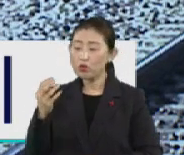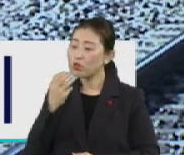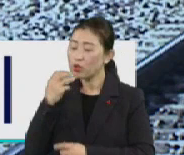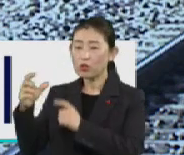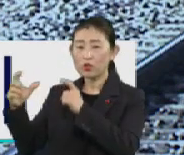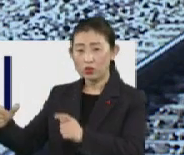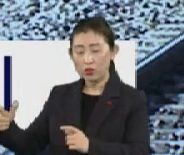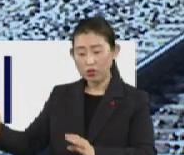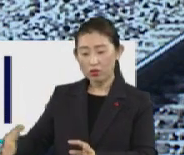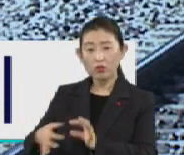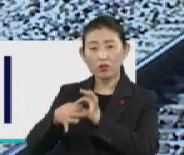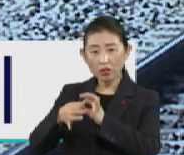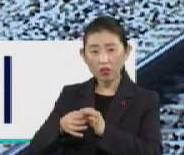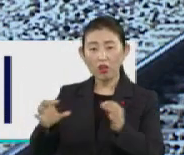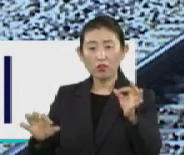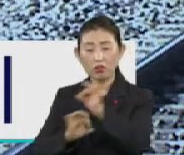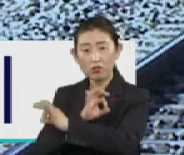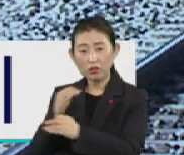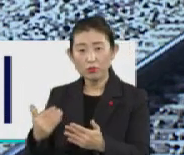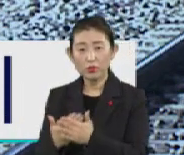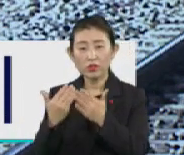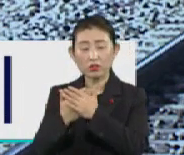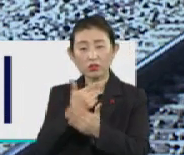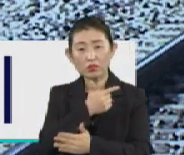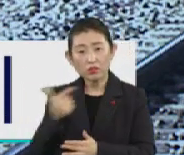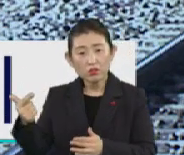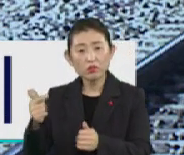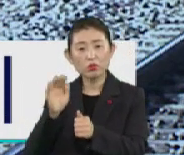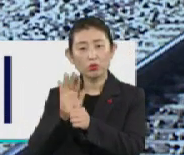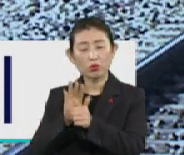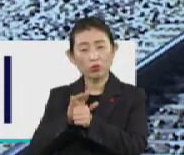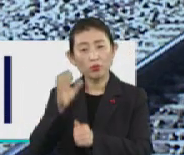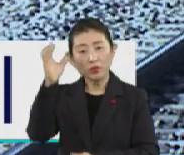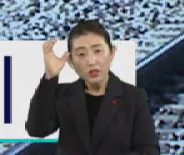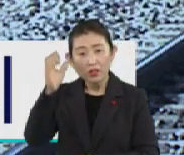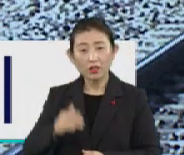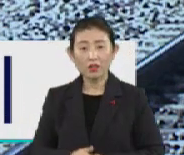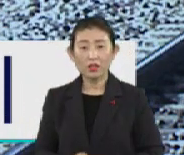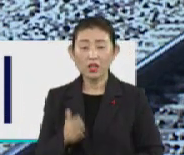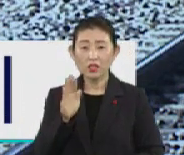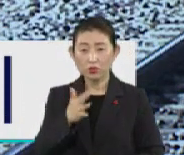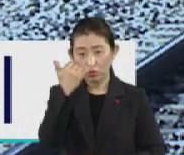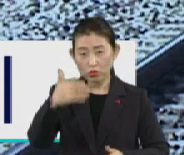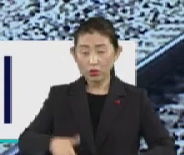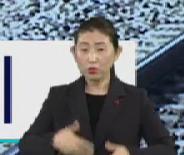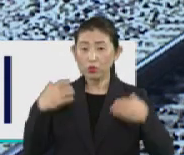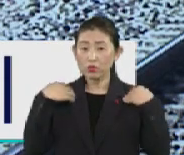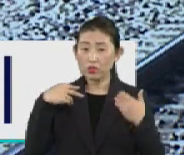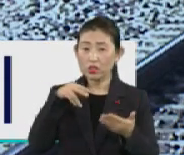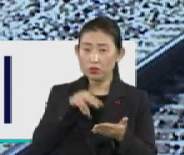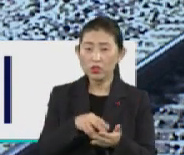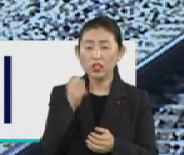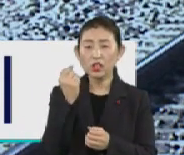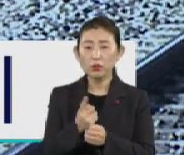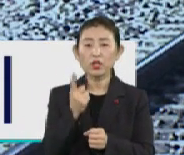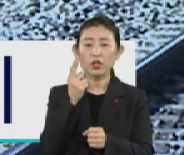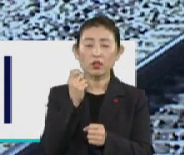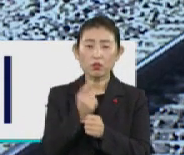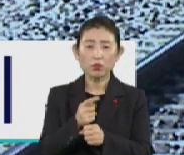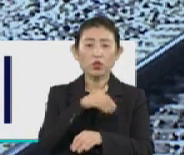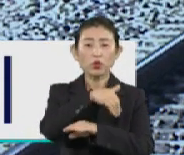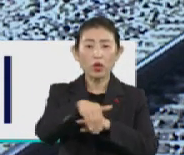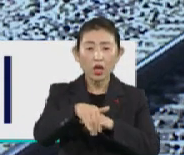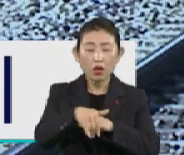하나의 경제권으로 연결돼 지역 발전에 큰 도움이 될 걸로 보이는데요. 하지만 충남도는 기존에 계획된